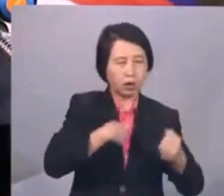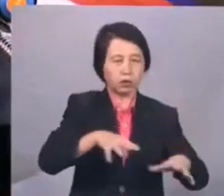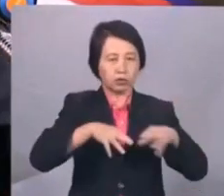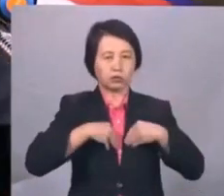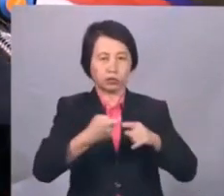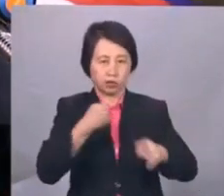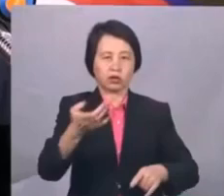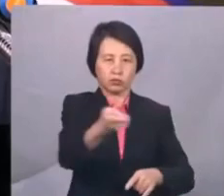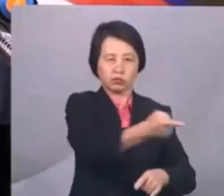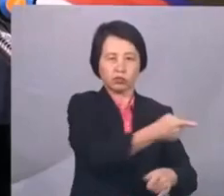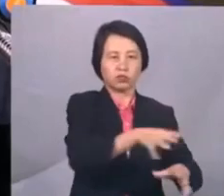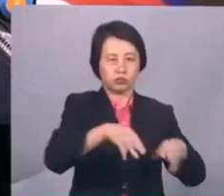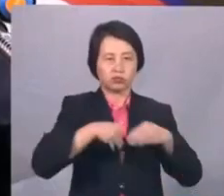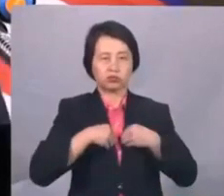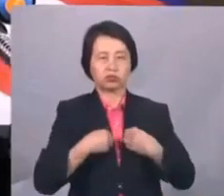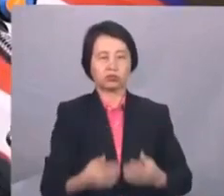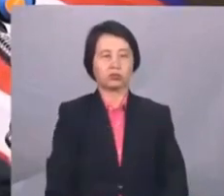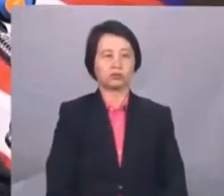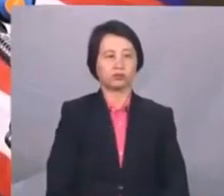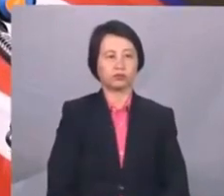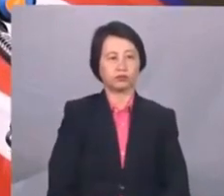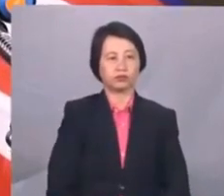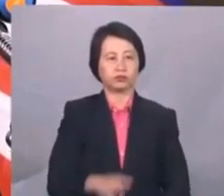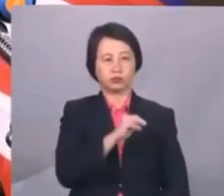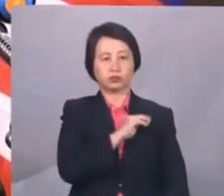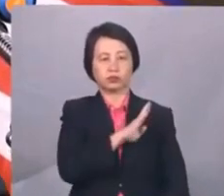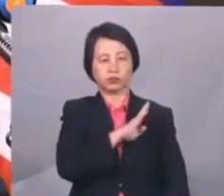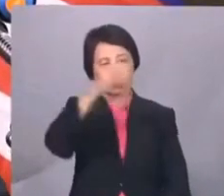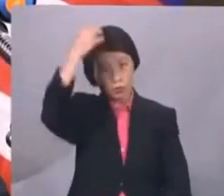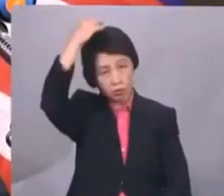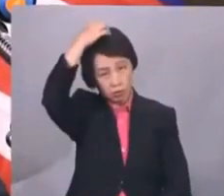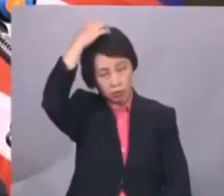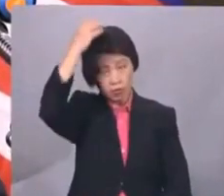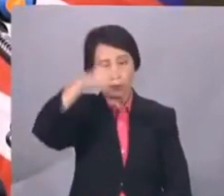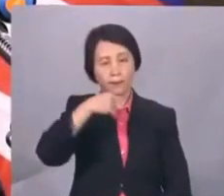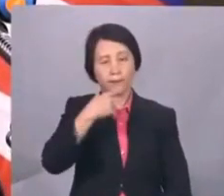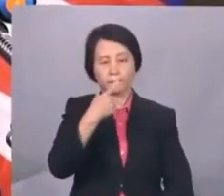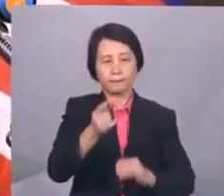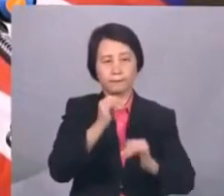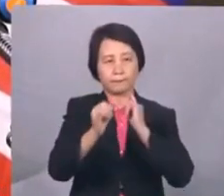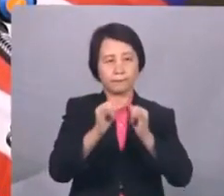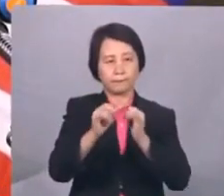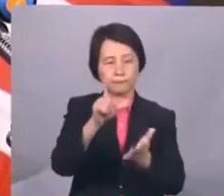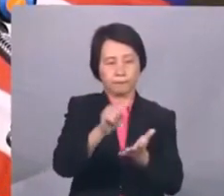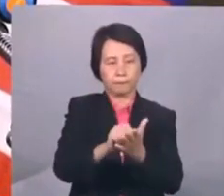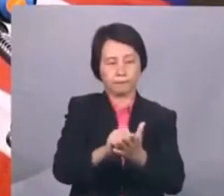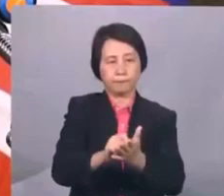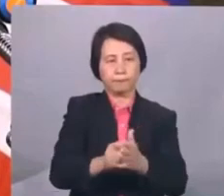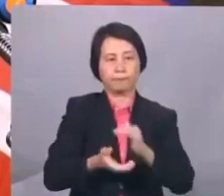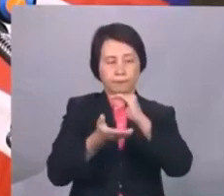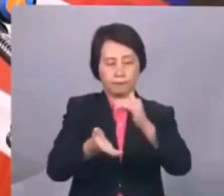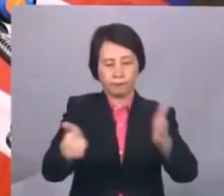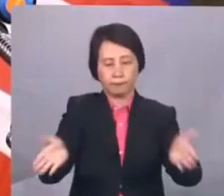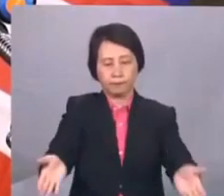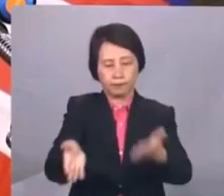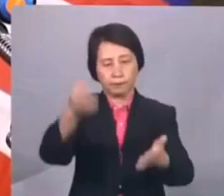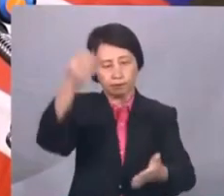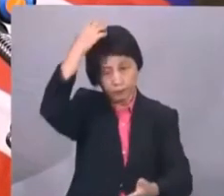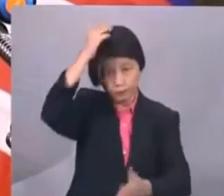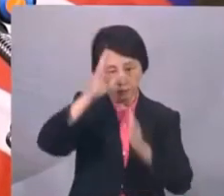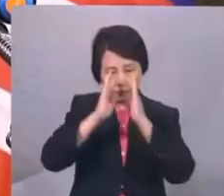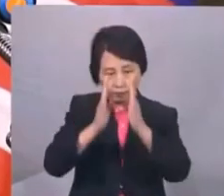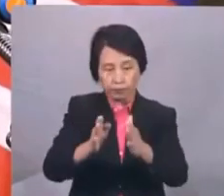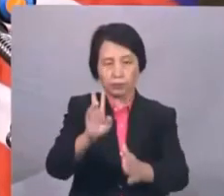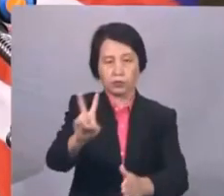terima DPR mereka status WA Amiruddin menyatakan perkara itu pada sidang media paket rangsangan ekonomis lama